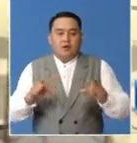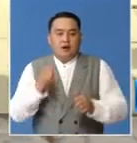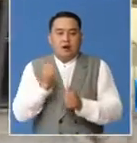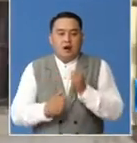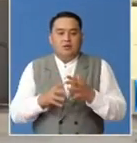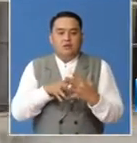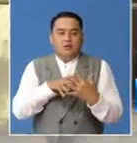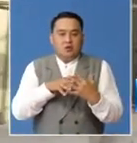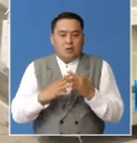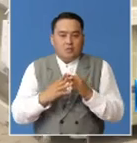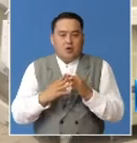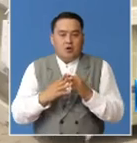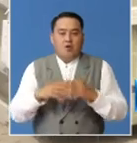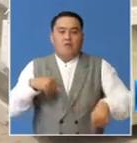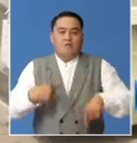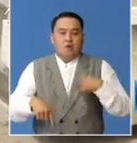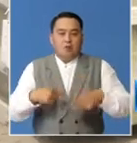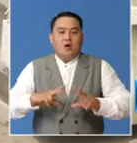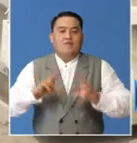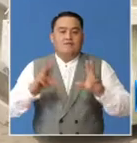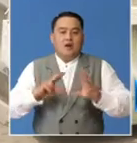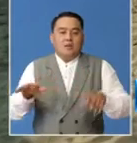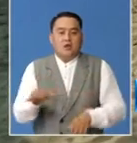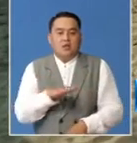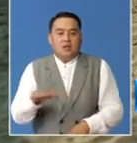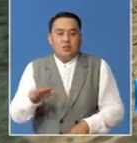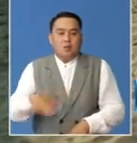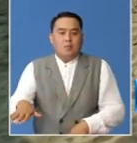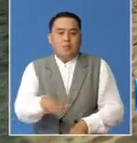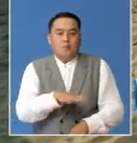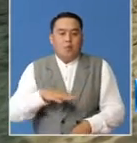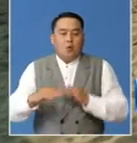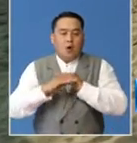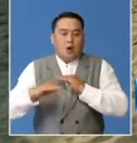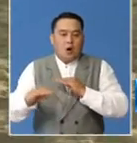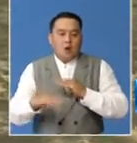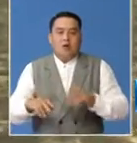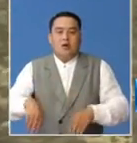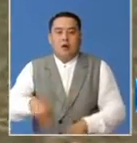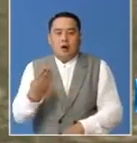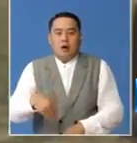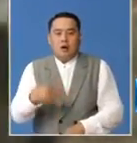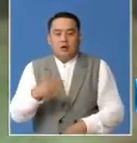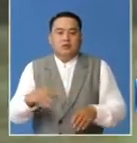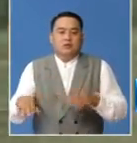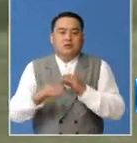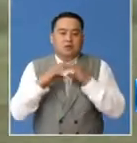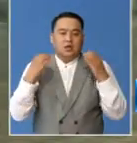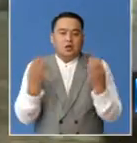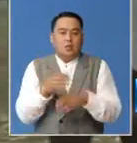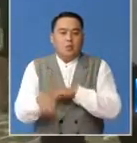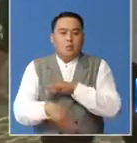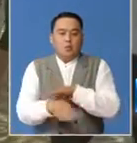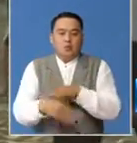каждом населенном пункте. К слову, футбольные, волейбольные и баскетбольные поля, хоккейные корты и легкоатлетические стадионы не пустуют.